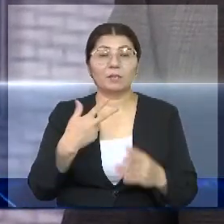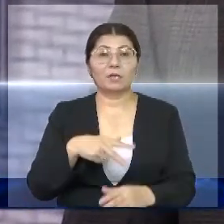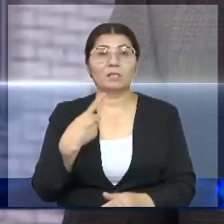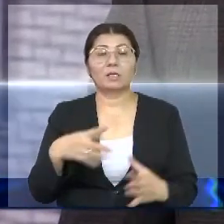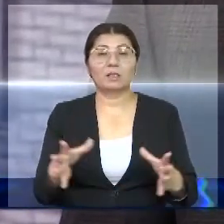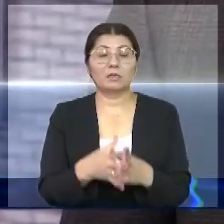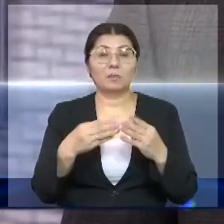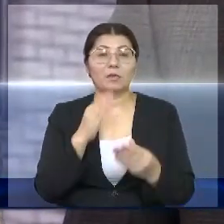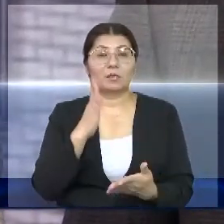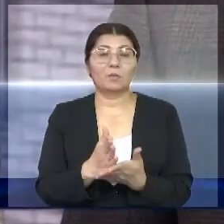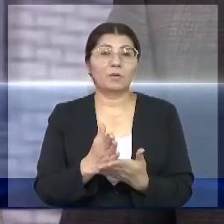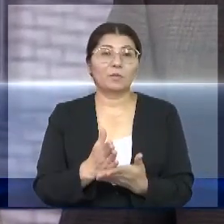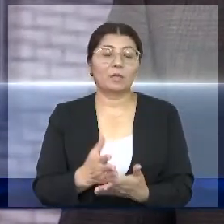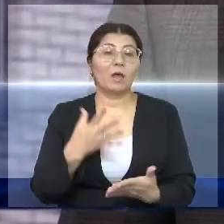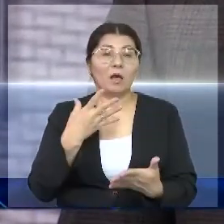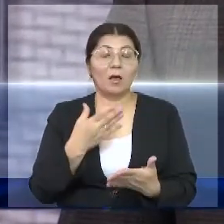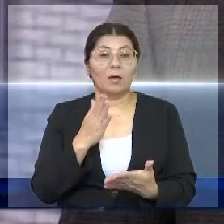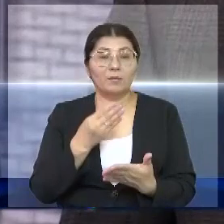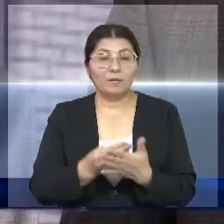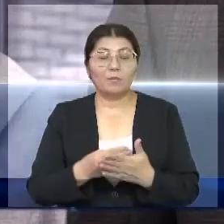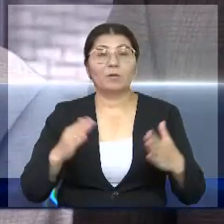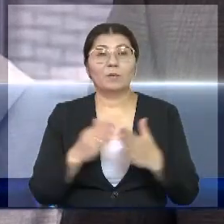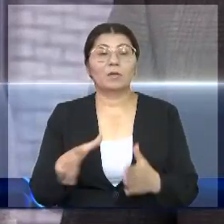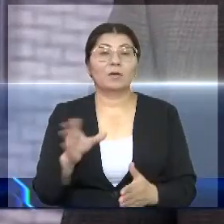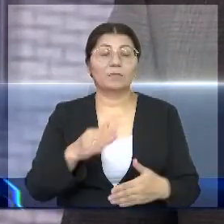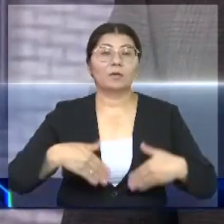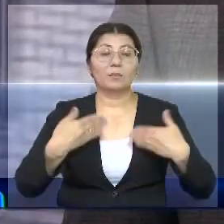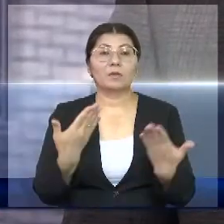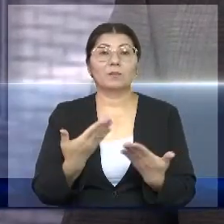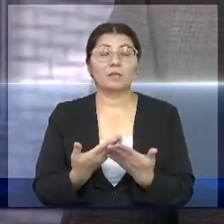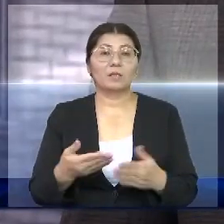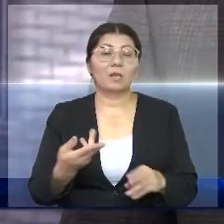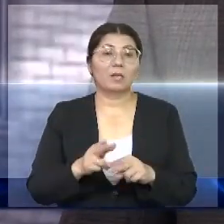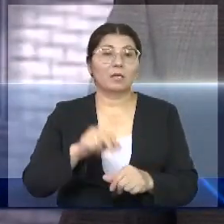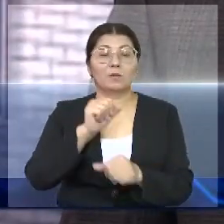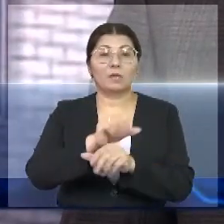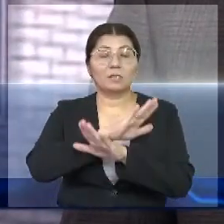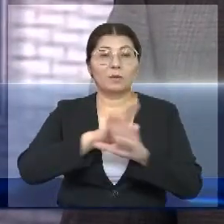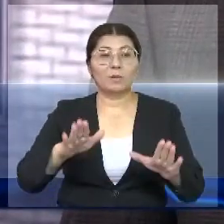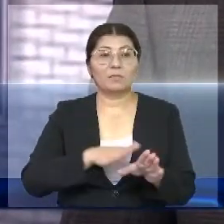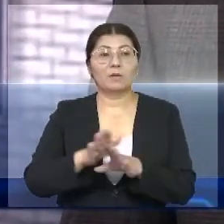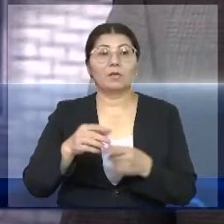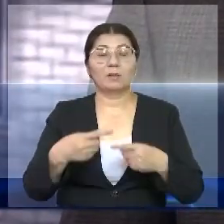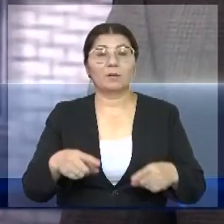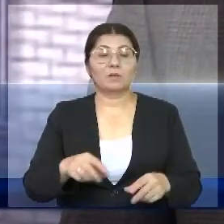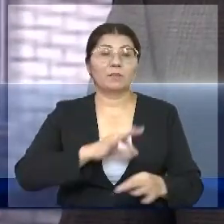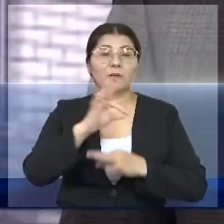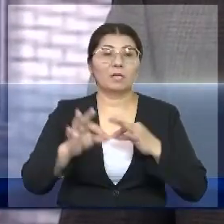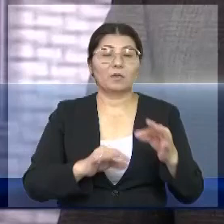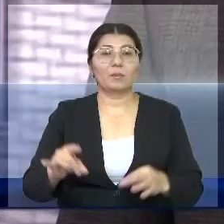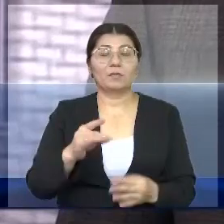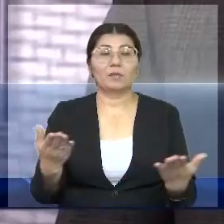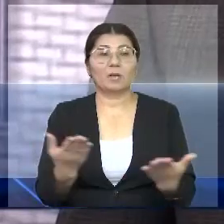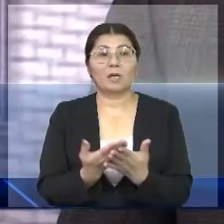семья теперь будет в собственных уютных квартирах, с чем я искренне поздравляю новоселов. И на этом мы не останавливаемся. Реализуется ряд проектов по району,